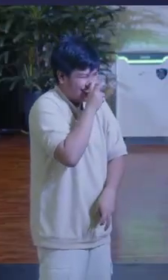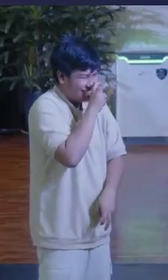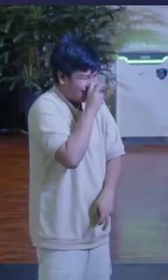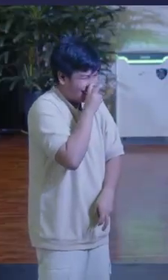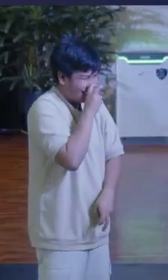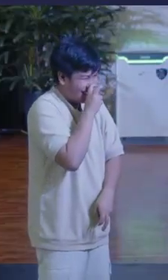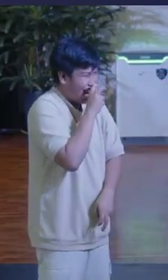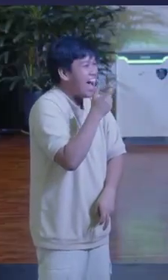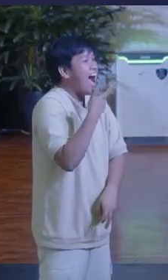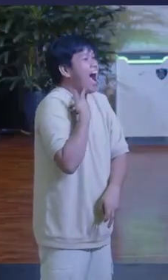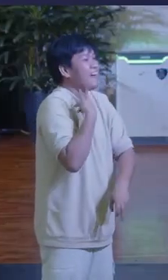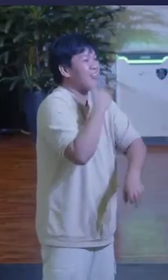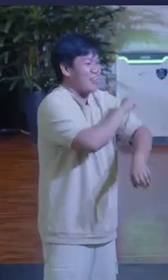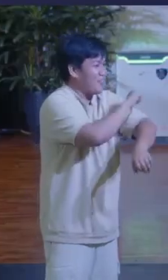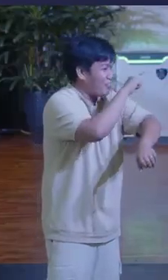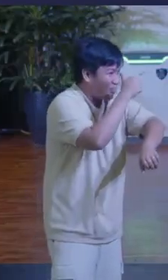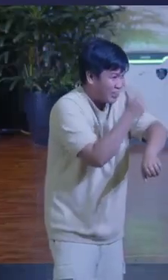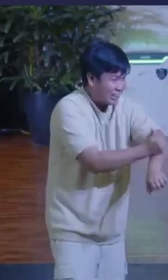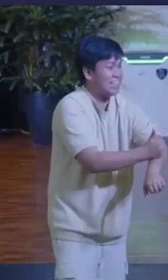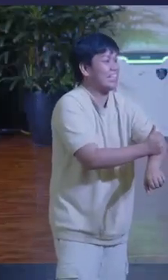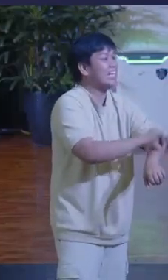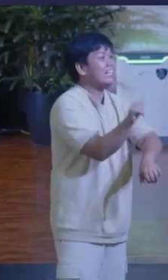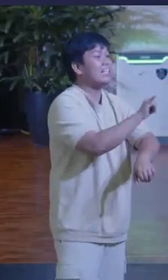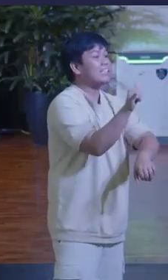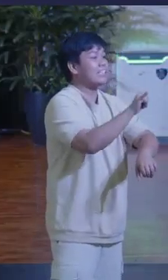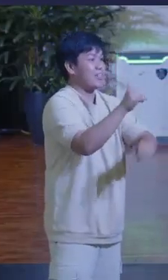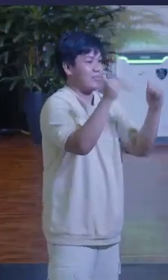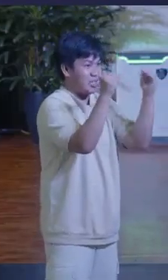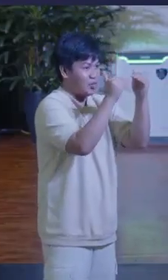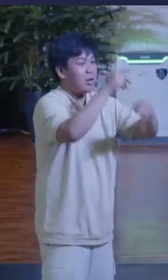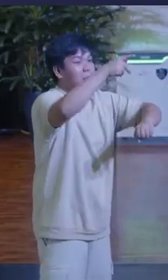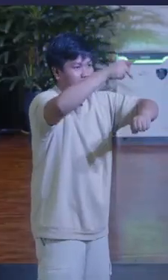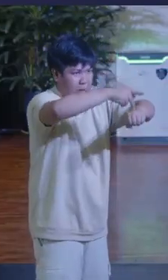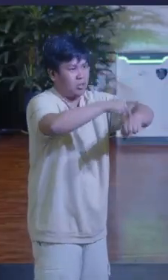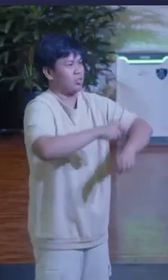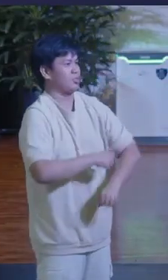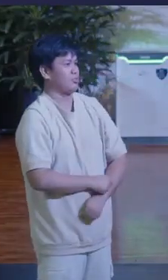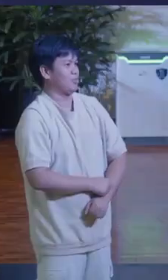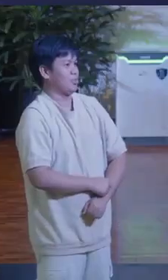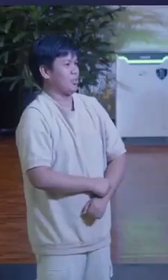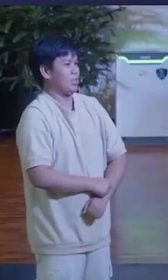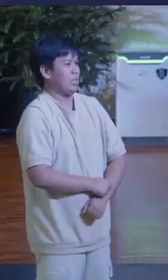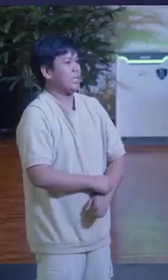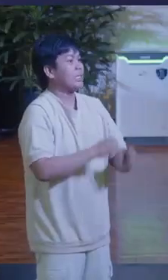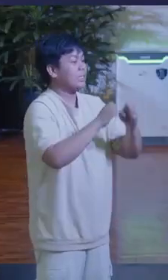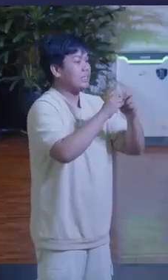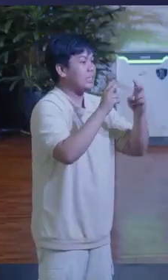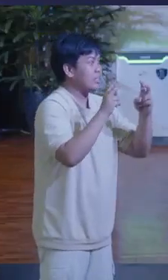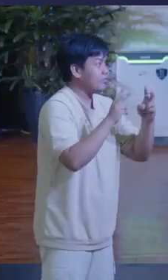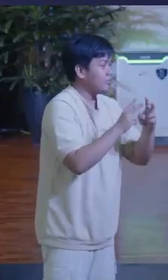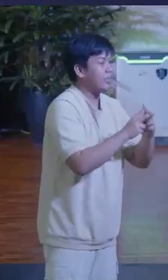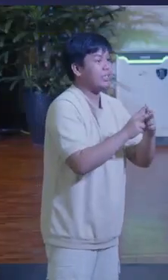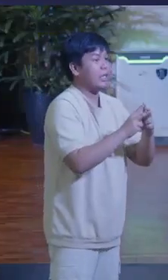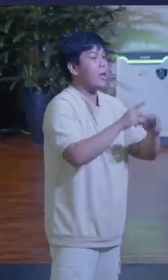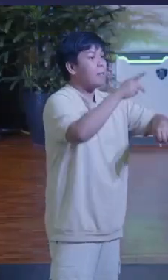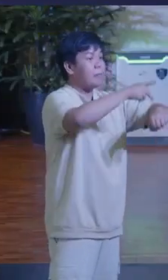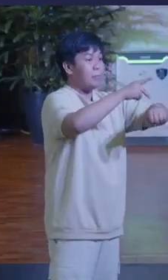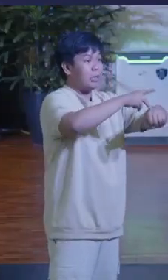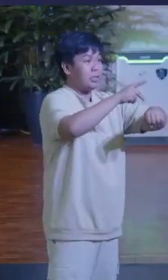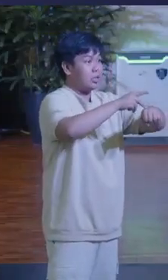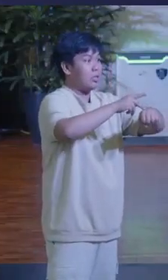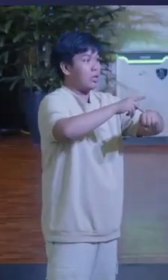sariling otoridad, na kapareho ng otoridad ni Peter, na maging apostol at tagapamahayag